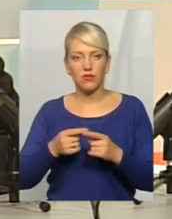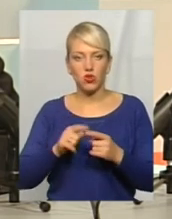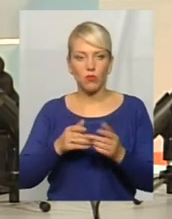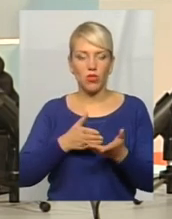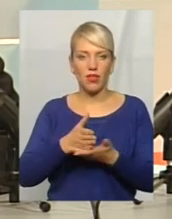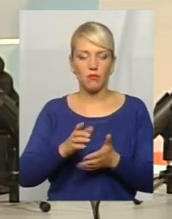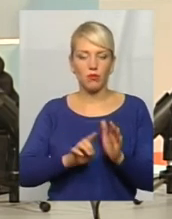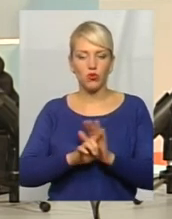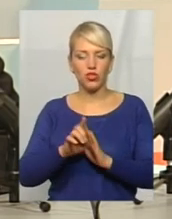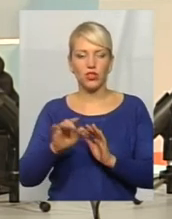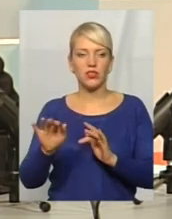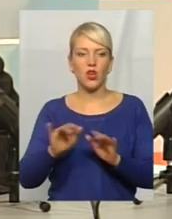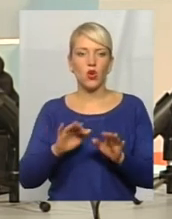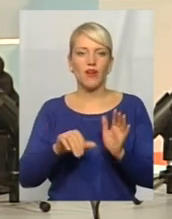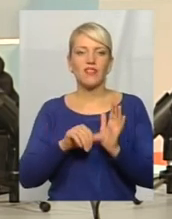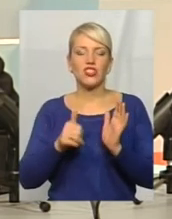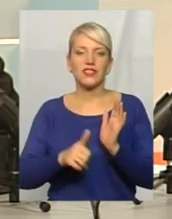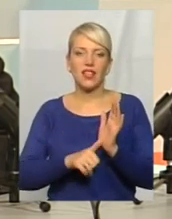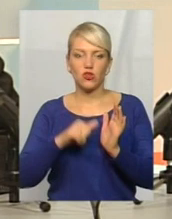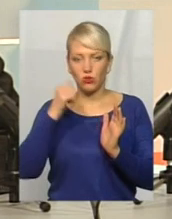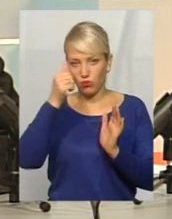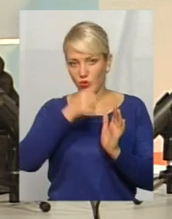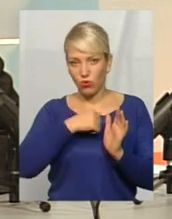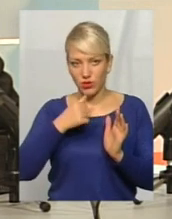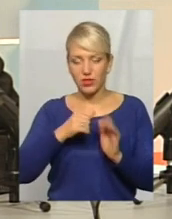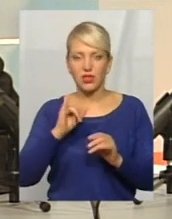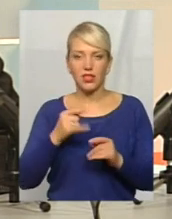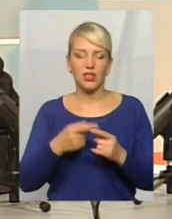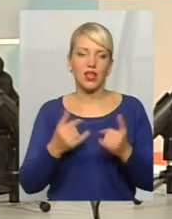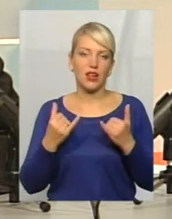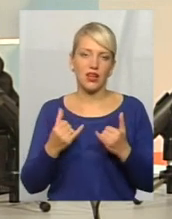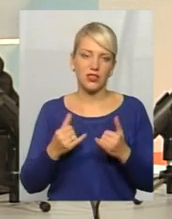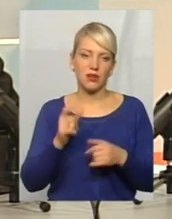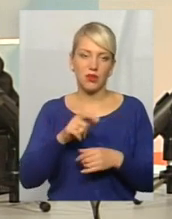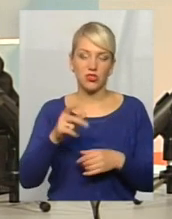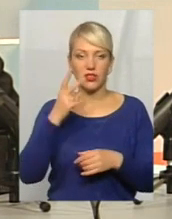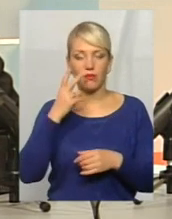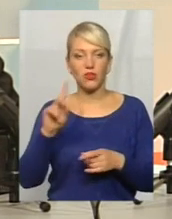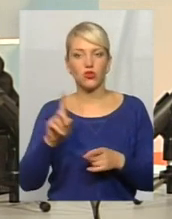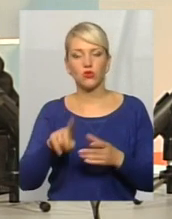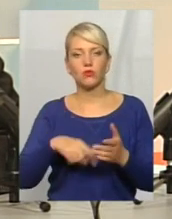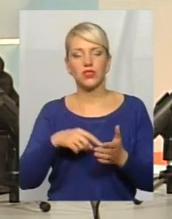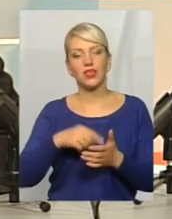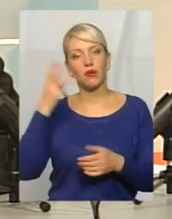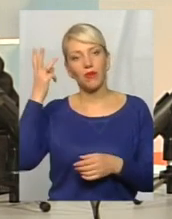напрямку почали рухатися в 16-му. Наразі, мабуть, мешканці бачать, що в місті